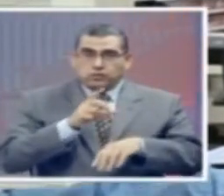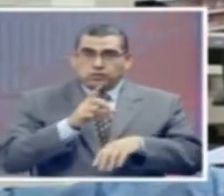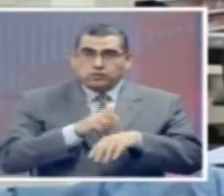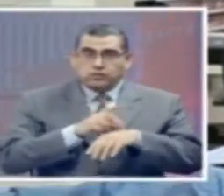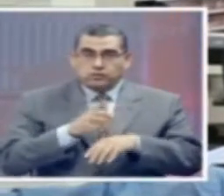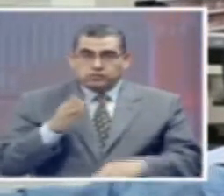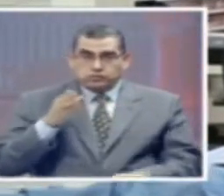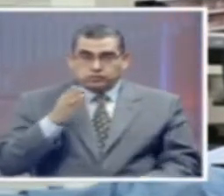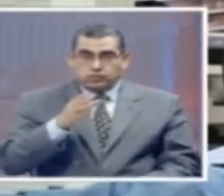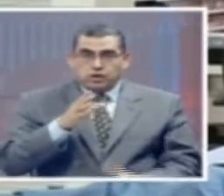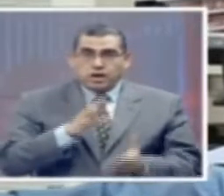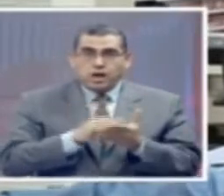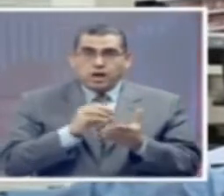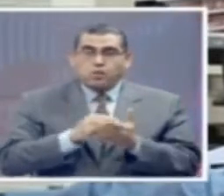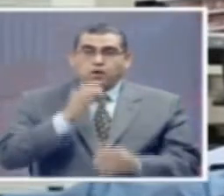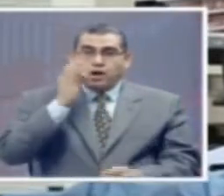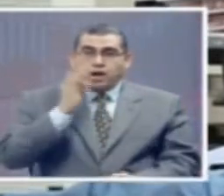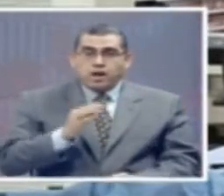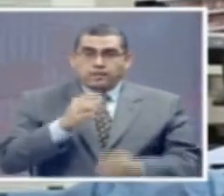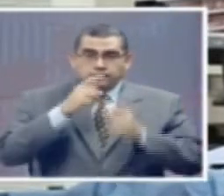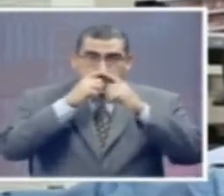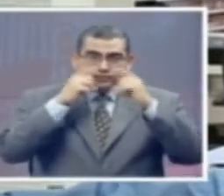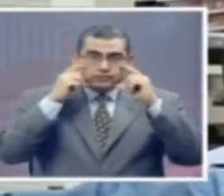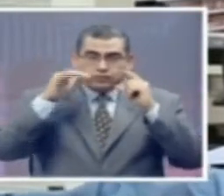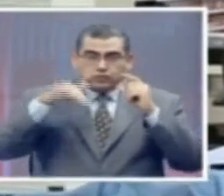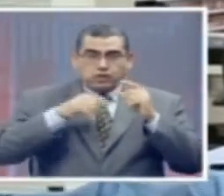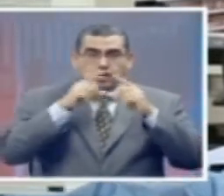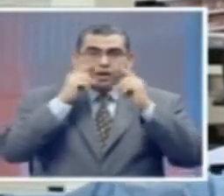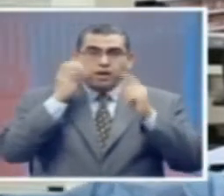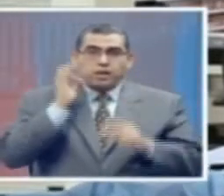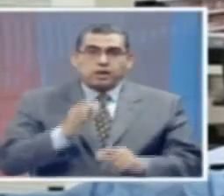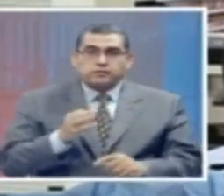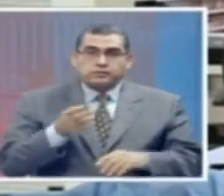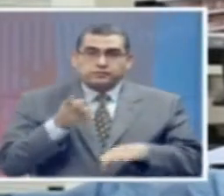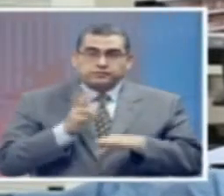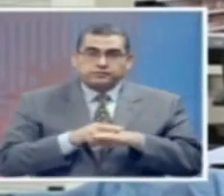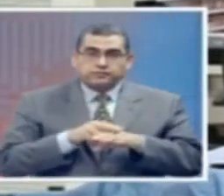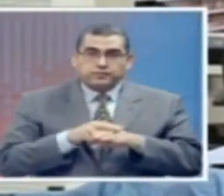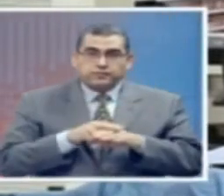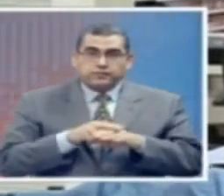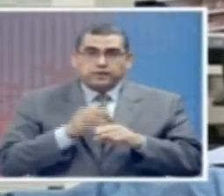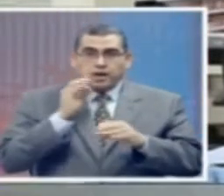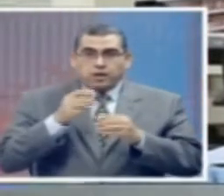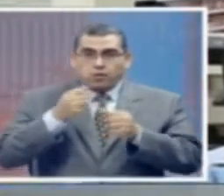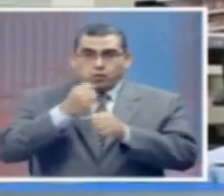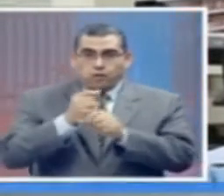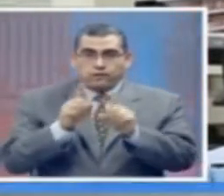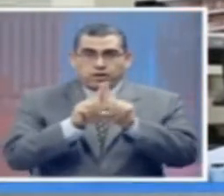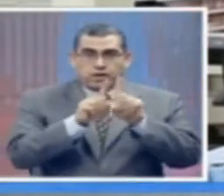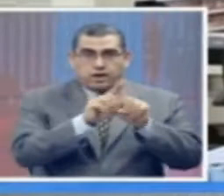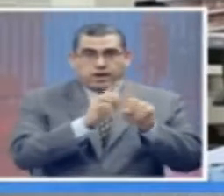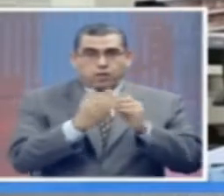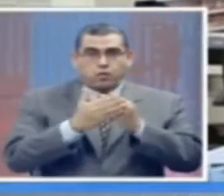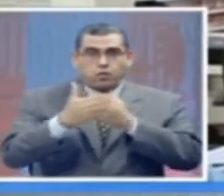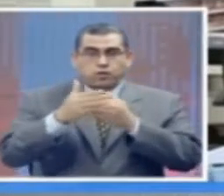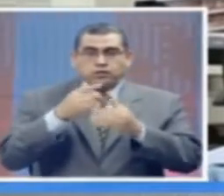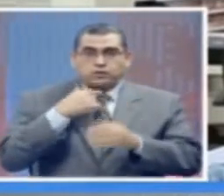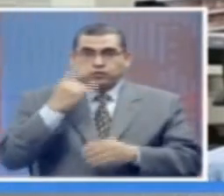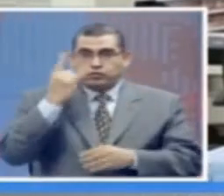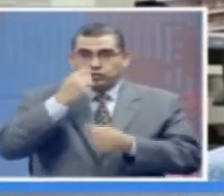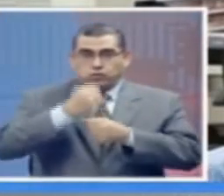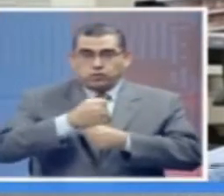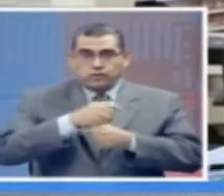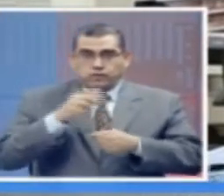بان هو اللي يكون لازم لابس الماسك، وفي نفس الوقت التباعد الاجتماعي بالتنسيق مع الامن بتاع